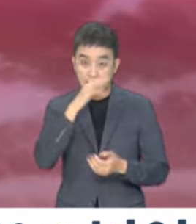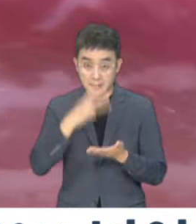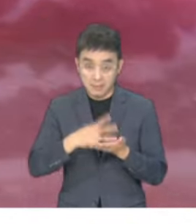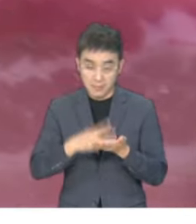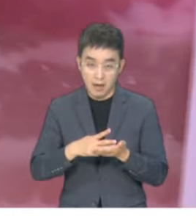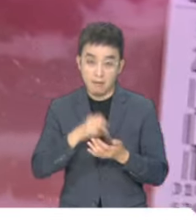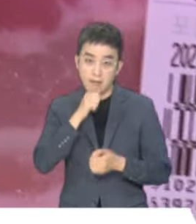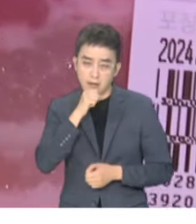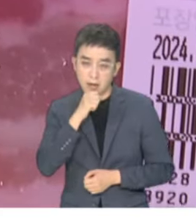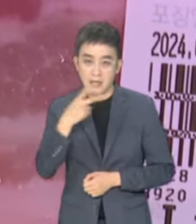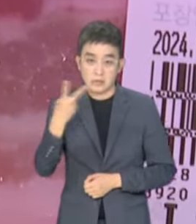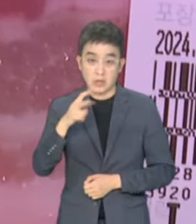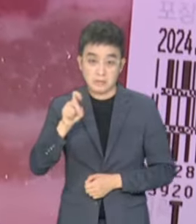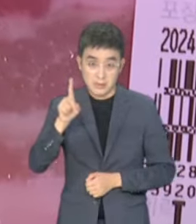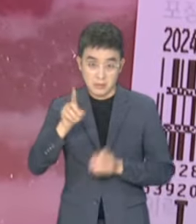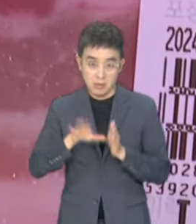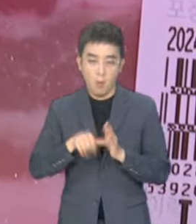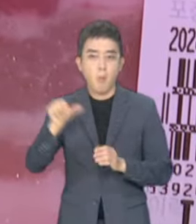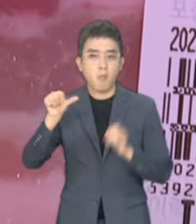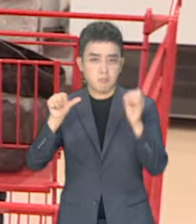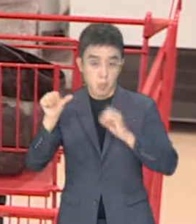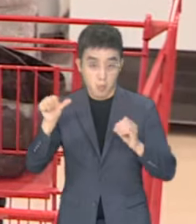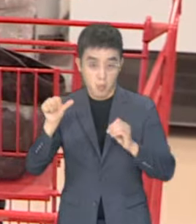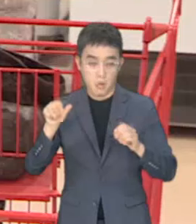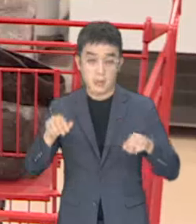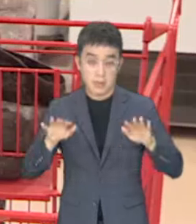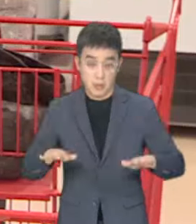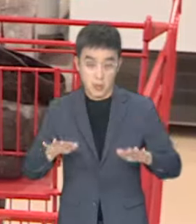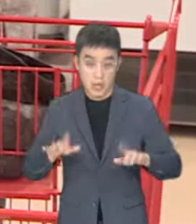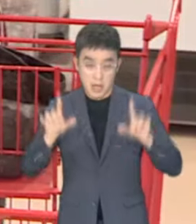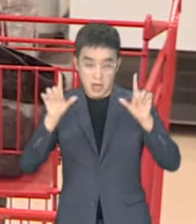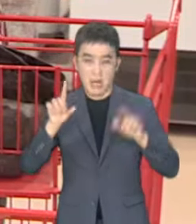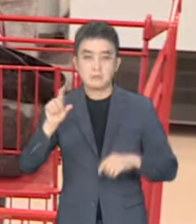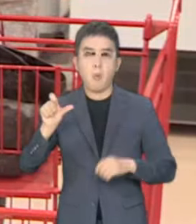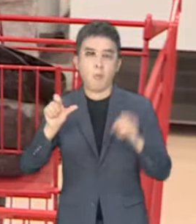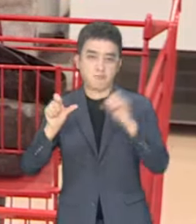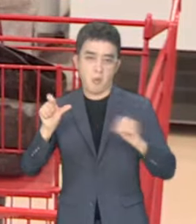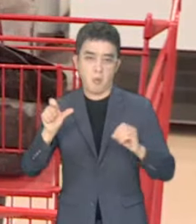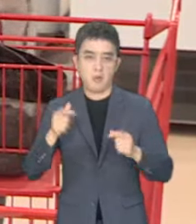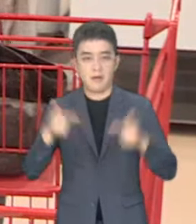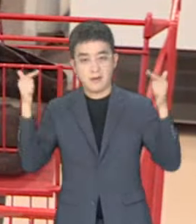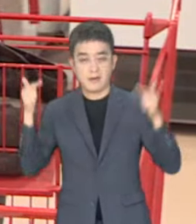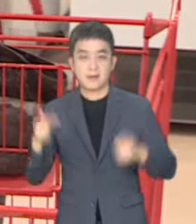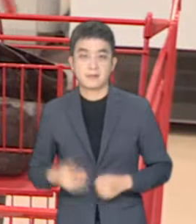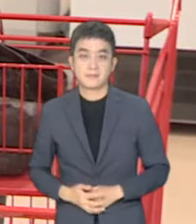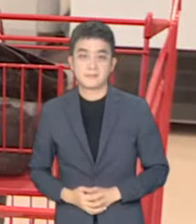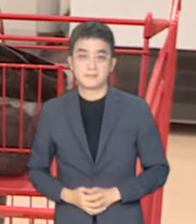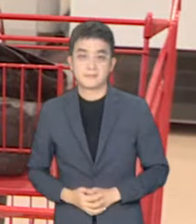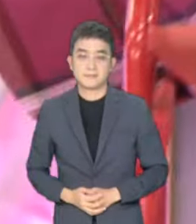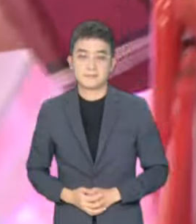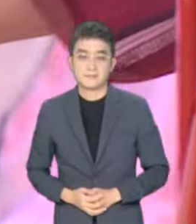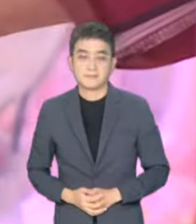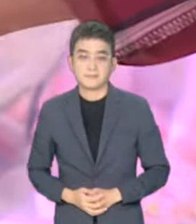역시 지난 2021년 5% 수준에서 올해들어 15%지 올랐습니다